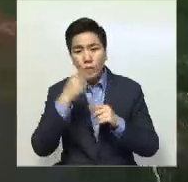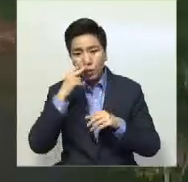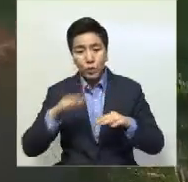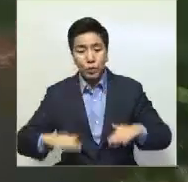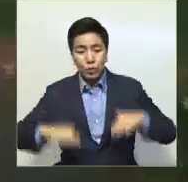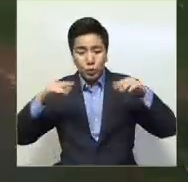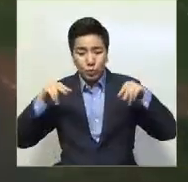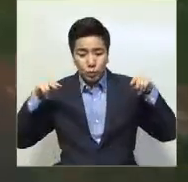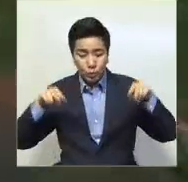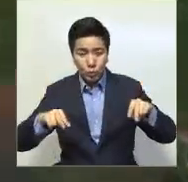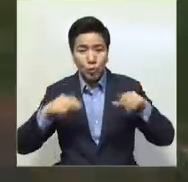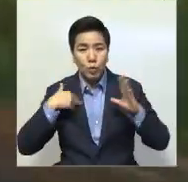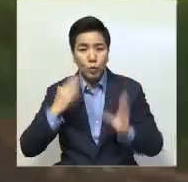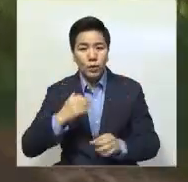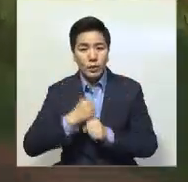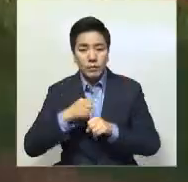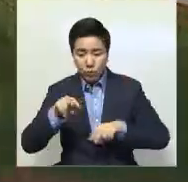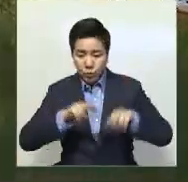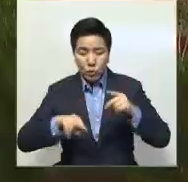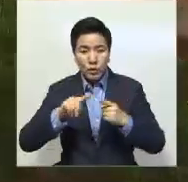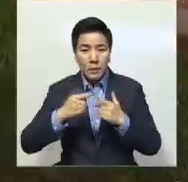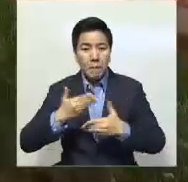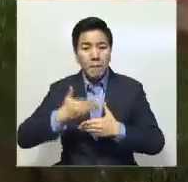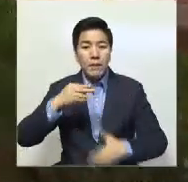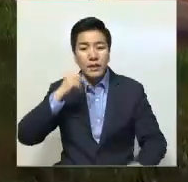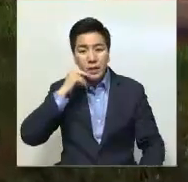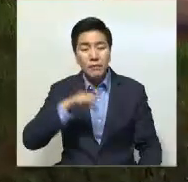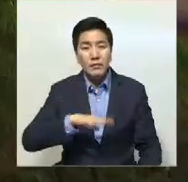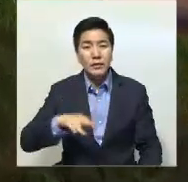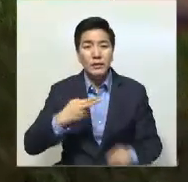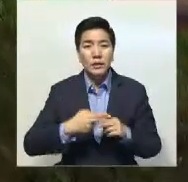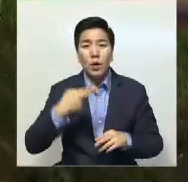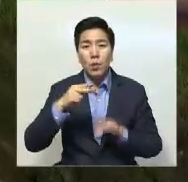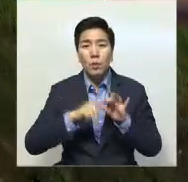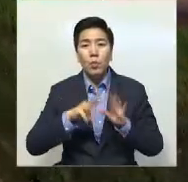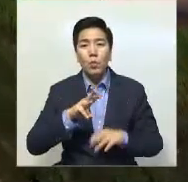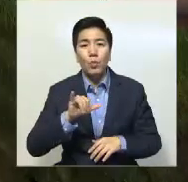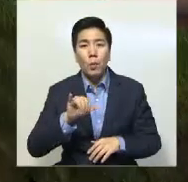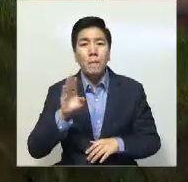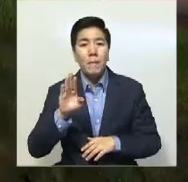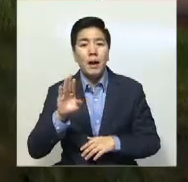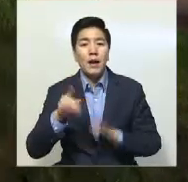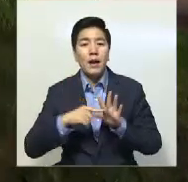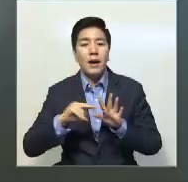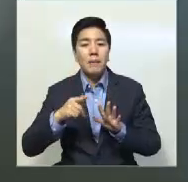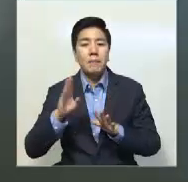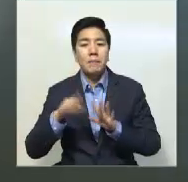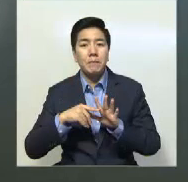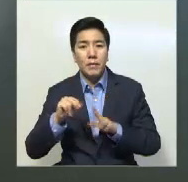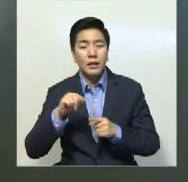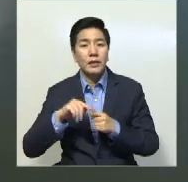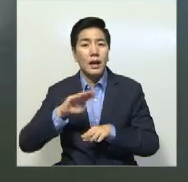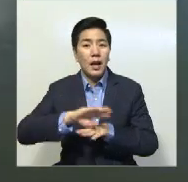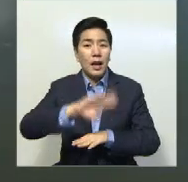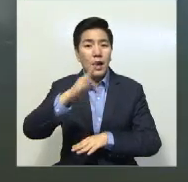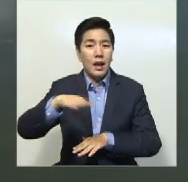งนะคะที่ทีมงานเข้าไปสำรวจบริเวณประตูระบายน้ำห้วยบางบาดที่ตำบลชัยพรรองรับน้ำจากเขาภู